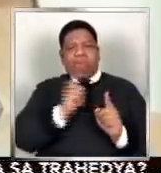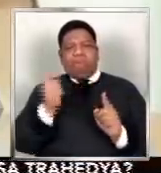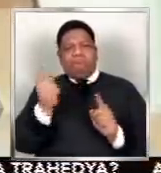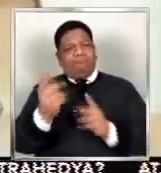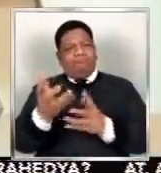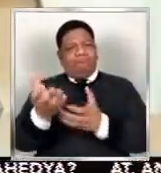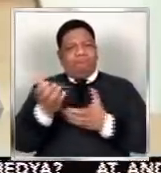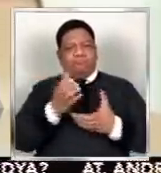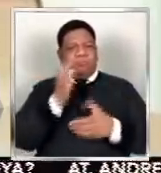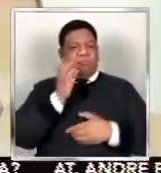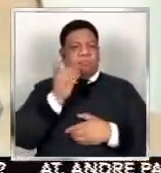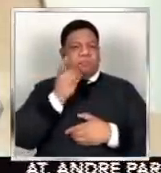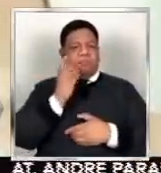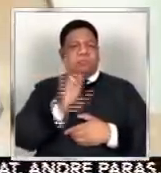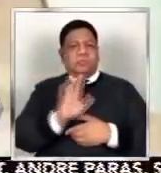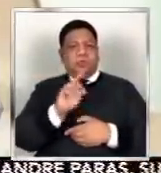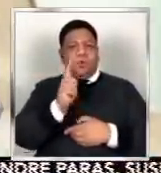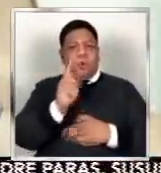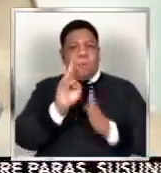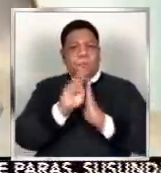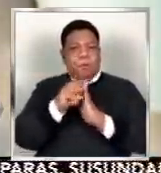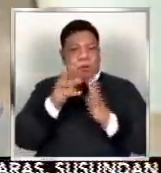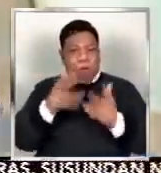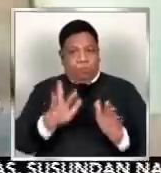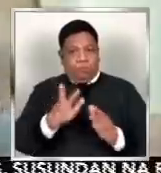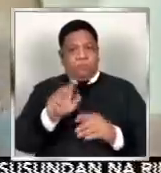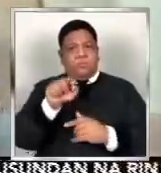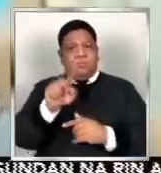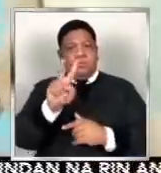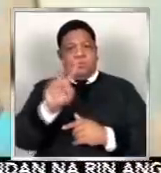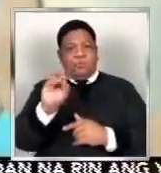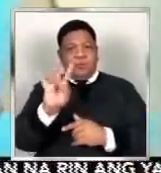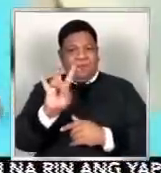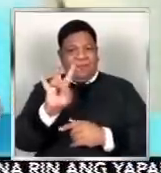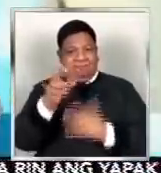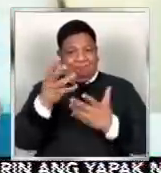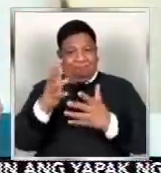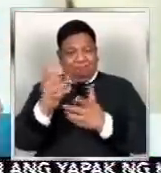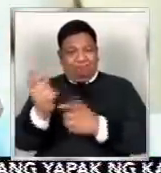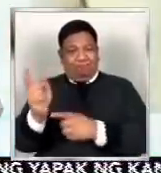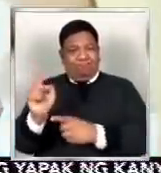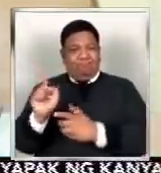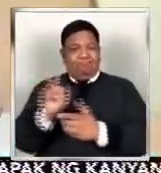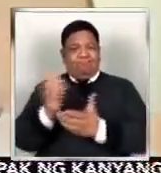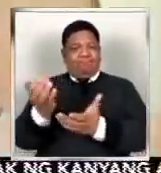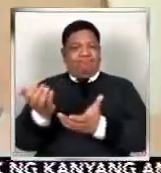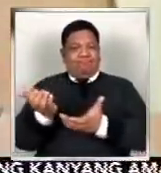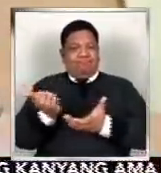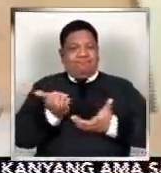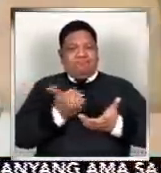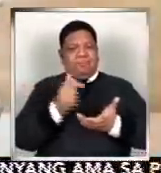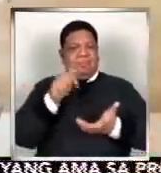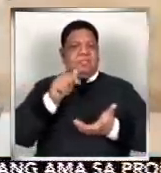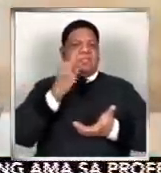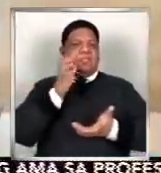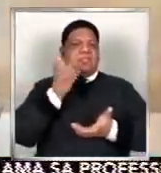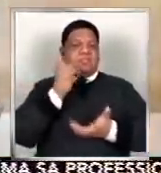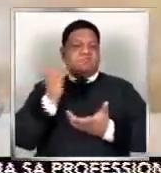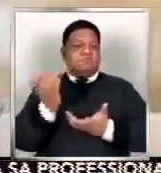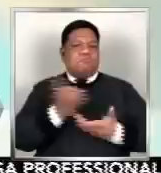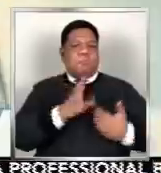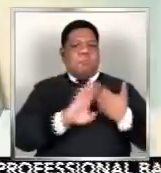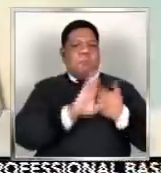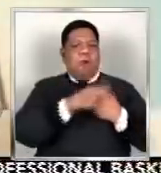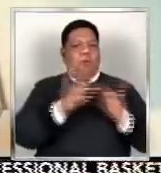minuto ang lumipas, lumabas na ng Room 2207 si Rosales. Buhat-buhat si Dacera pabalik ng Room